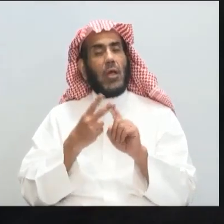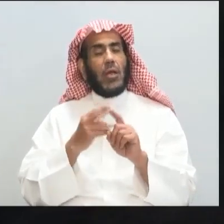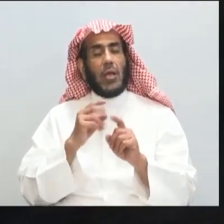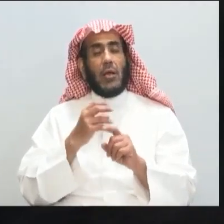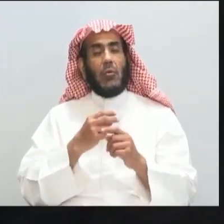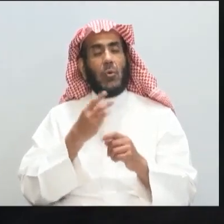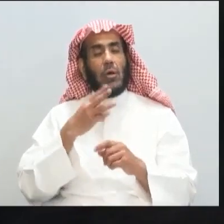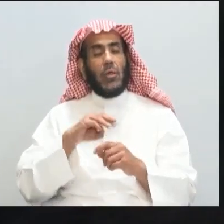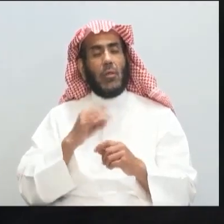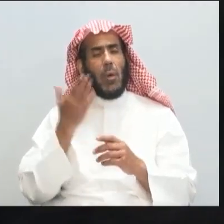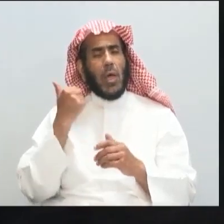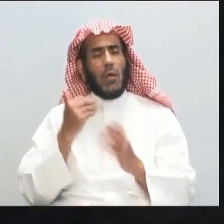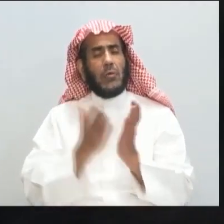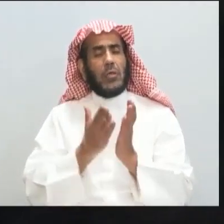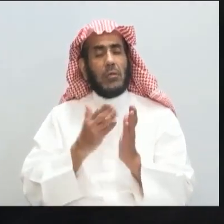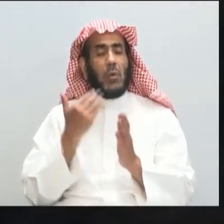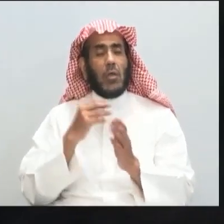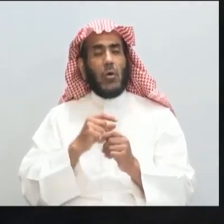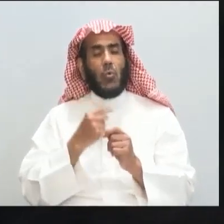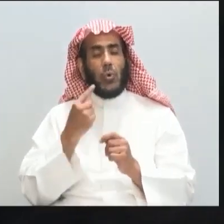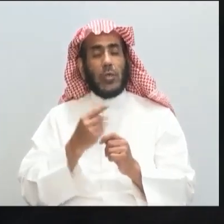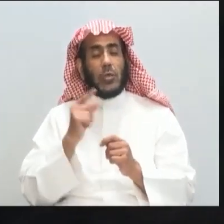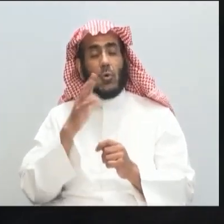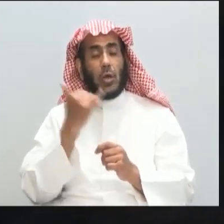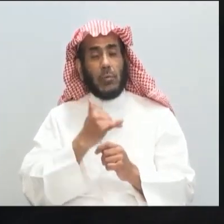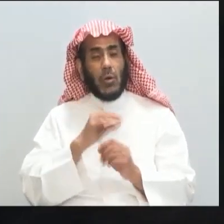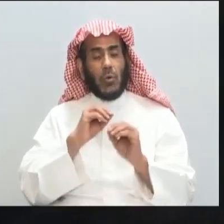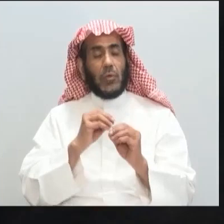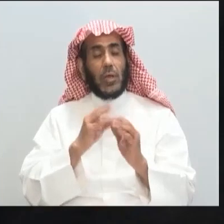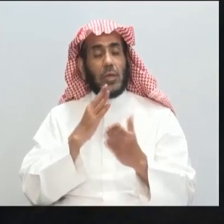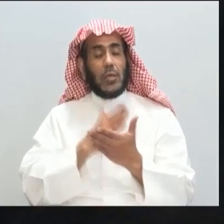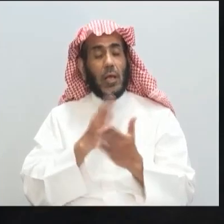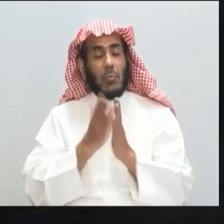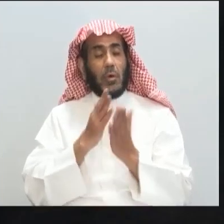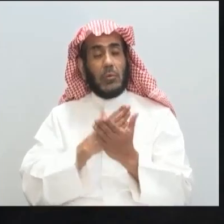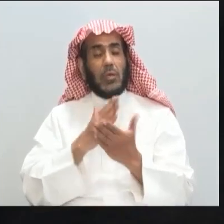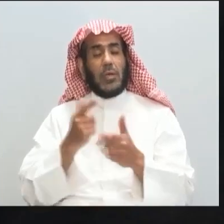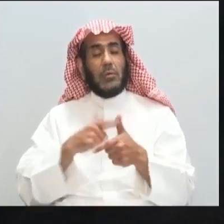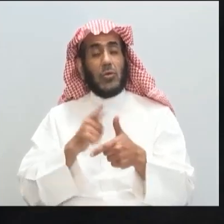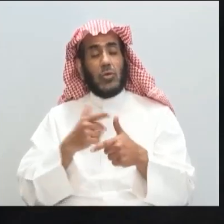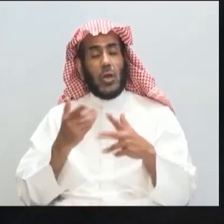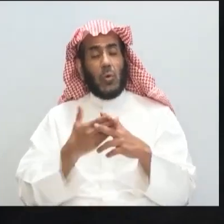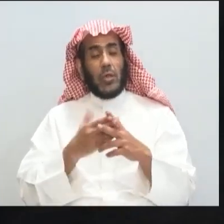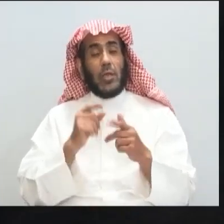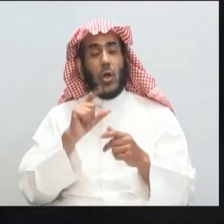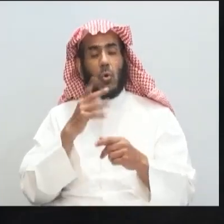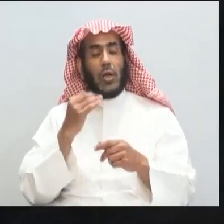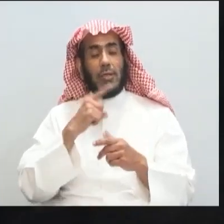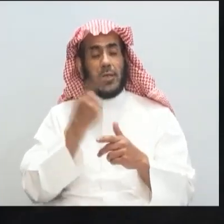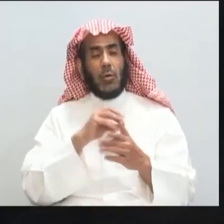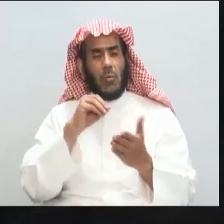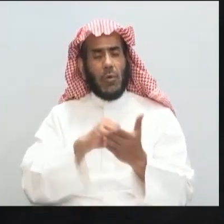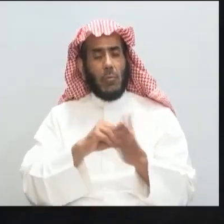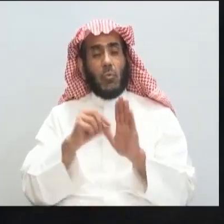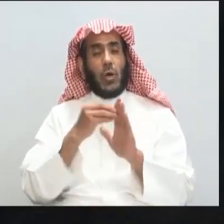بدانا الدرس الماضي في وحده اللغه العربيه وعرفنا طبعا الكتاب مقسم الى قسمين الجزء الاول منه الحديث عن اللغه الانسانيه وعرفنا ما فيها